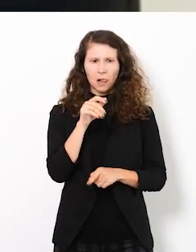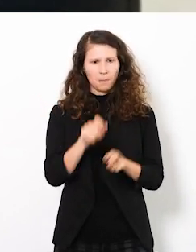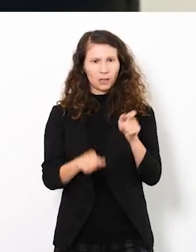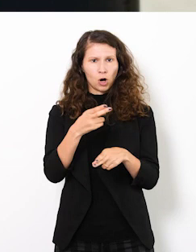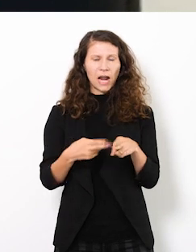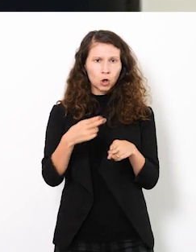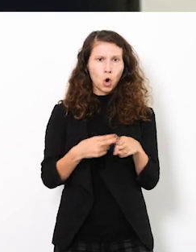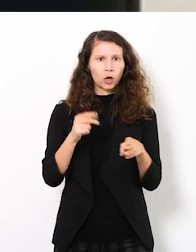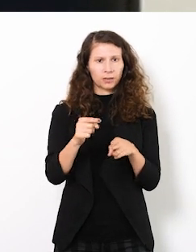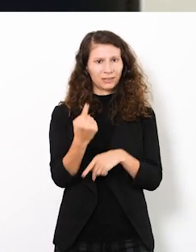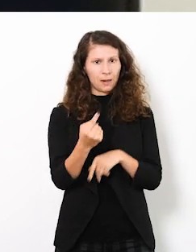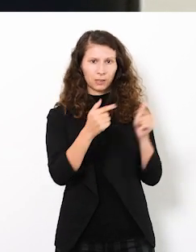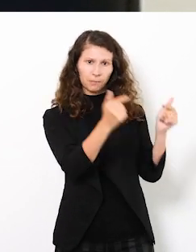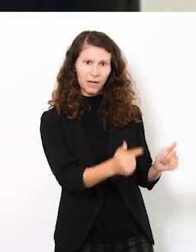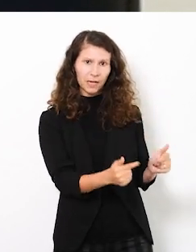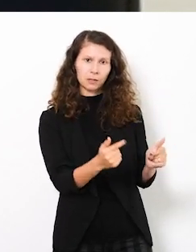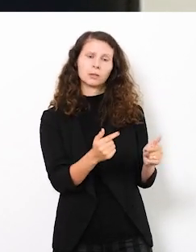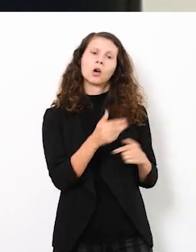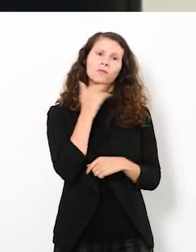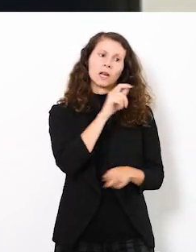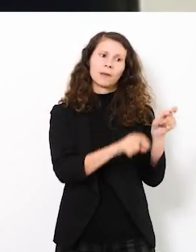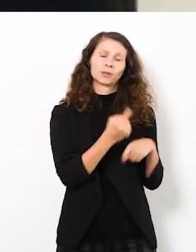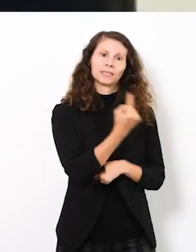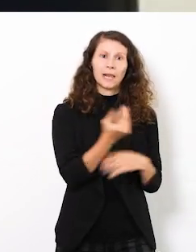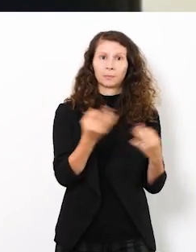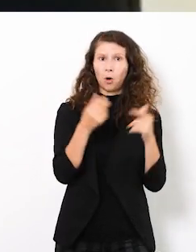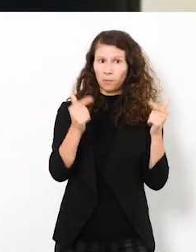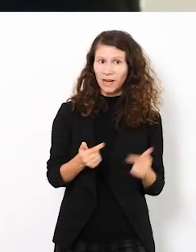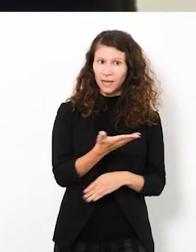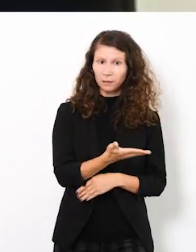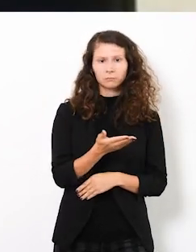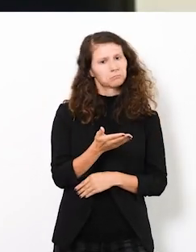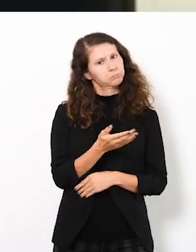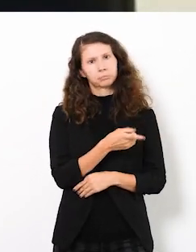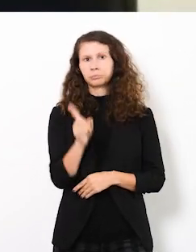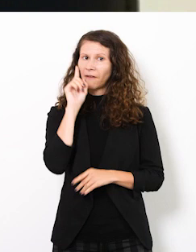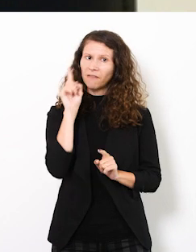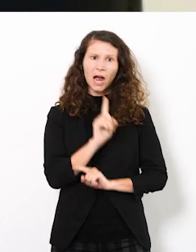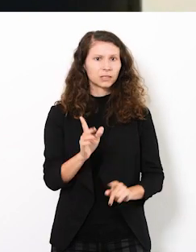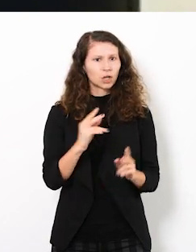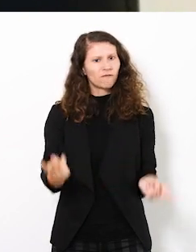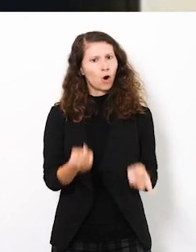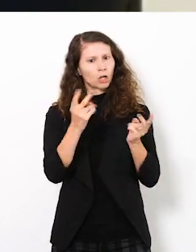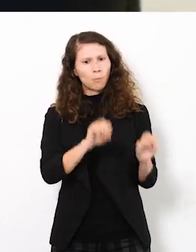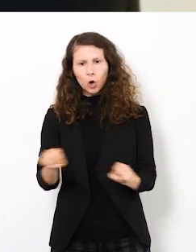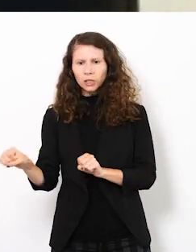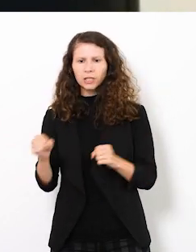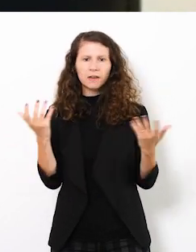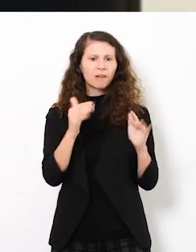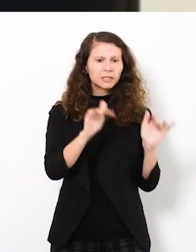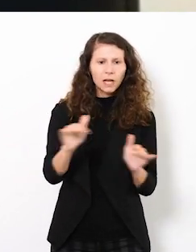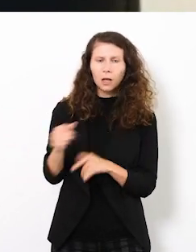Angehörige und viele Pflegebedürftige selbst wissen gar nicht, welche Fördermöglichkeiten es gegenwärtig gibt. Also